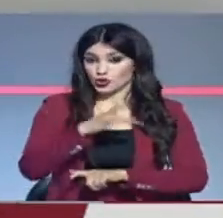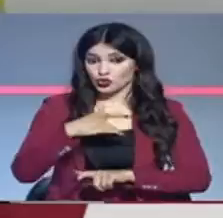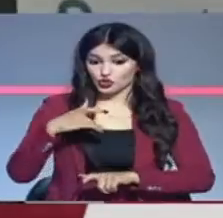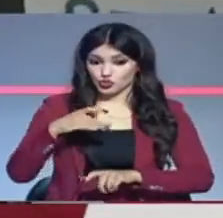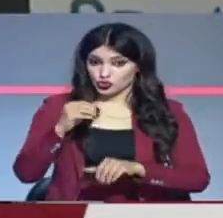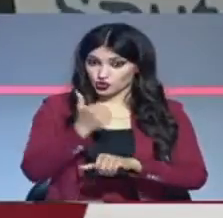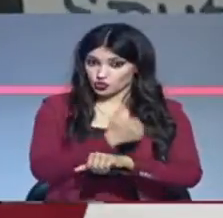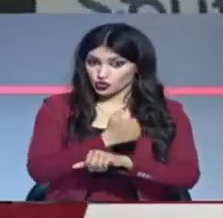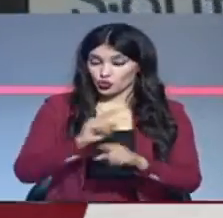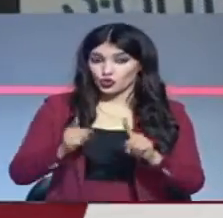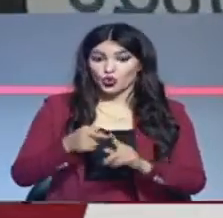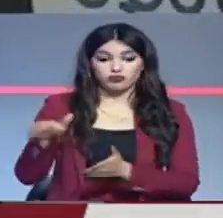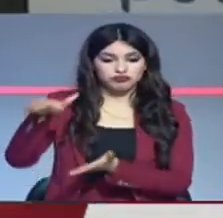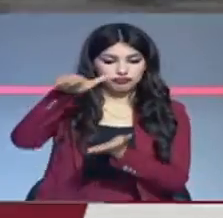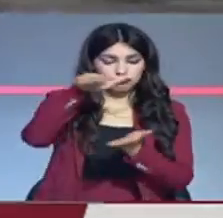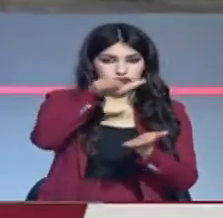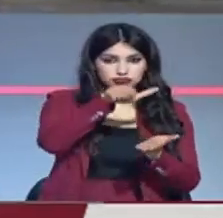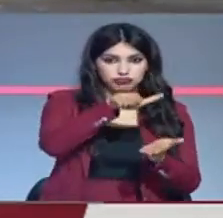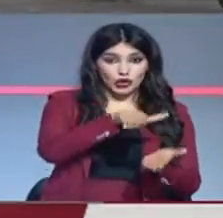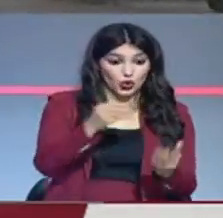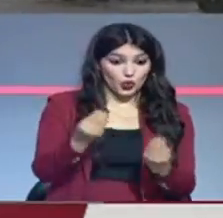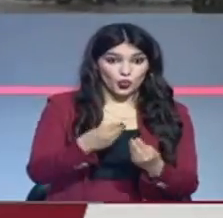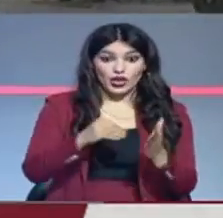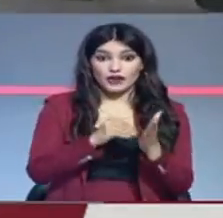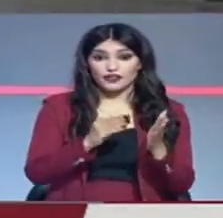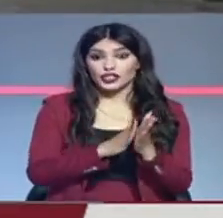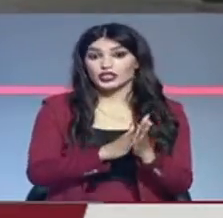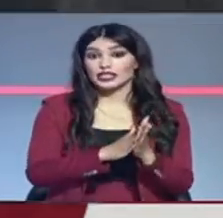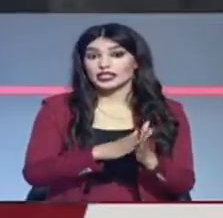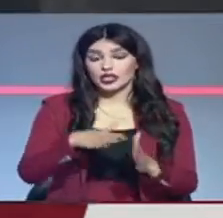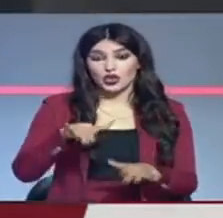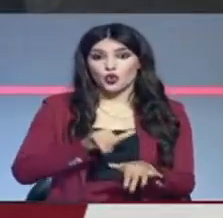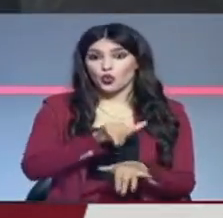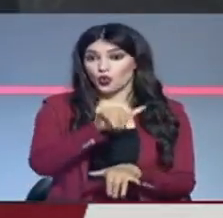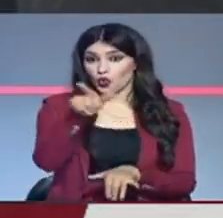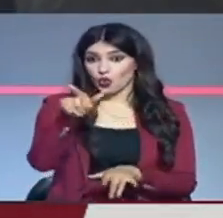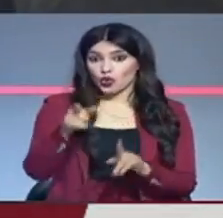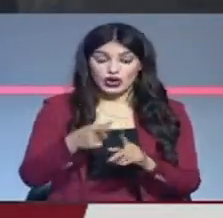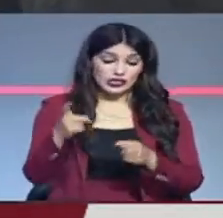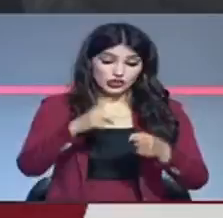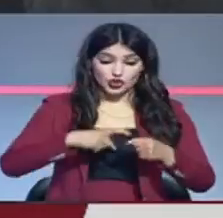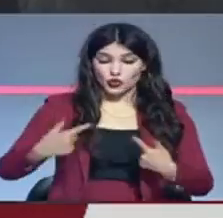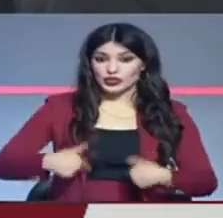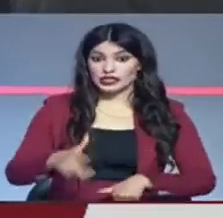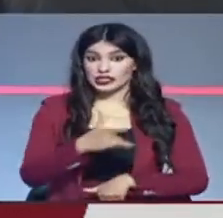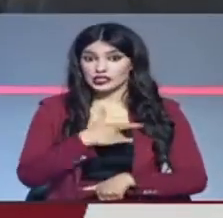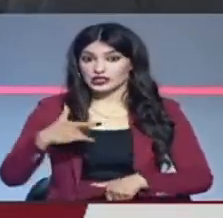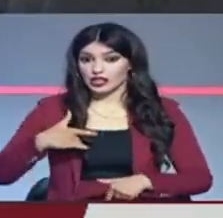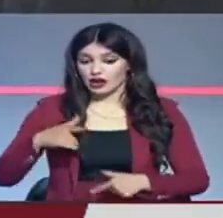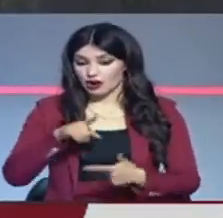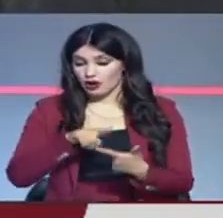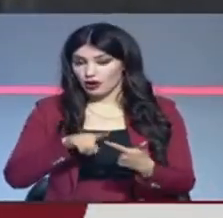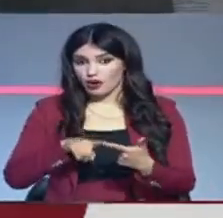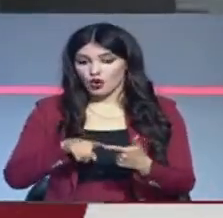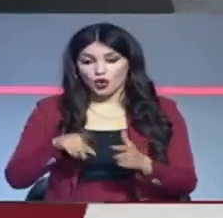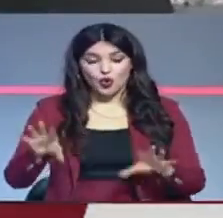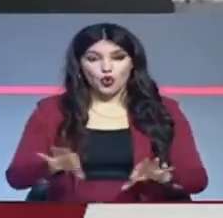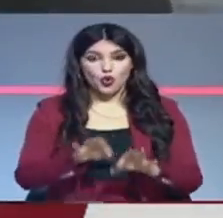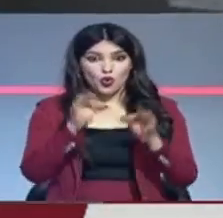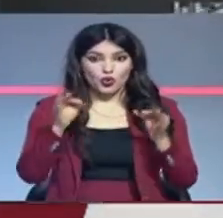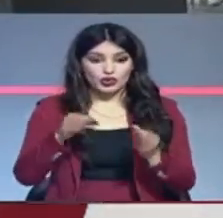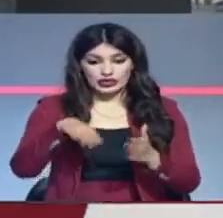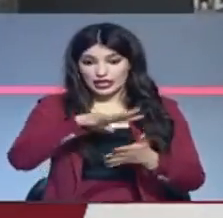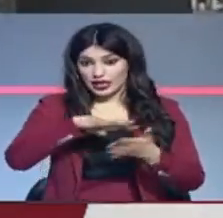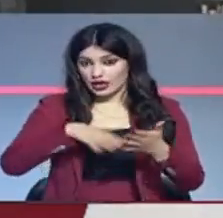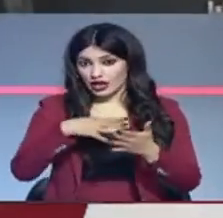التي تضمنتها الدفعه الاولى الواصل اليوم الى مطار حيث حذر وزير الثقافه بالمهدي وفي سلامه